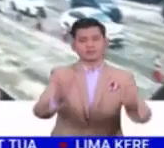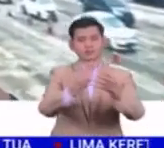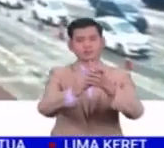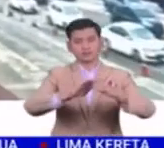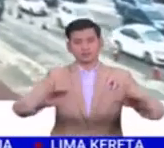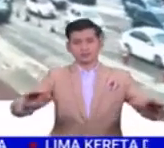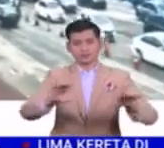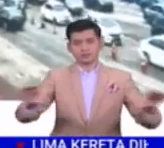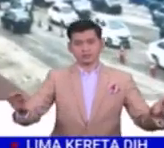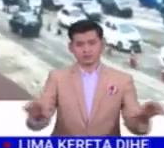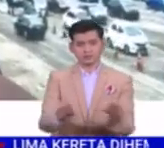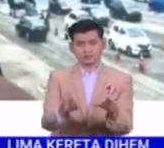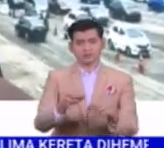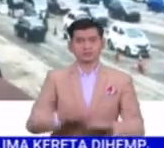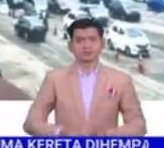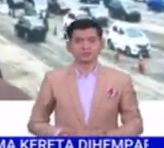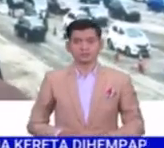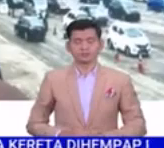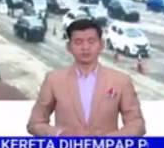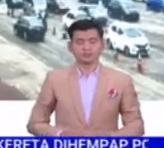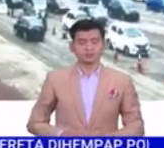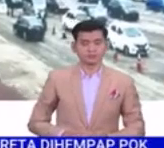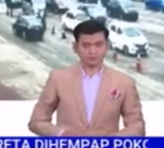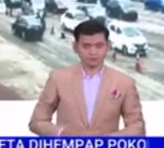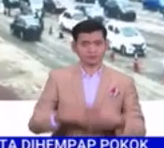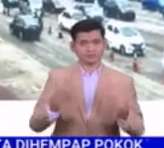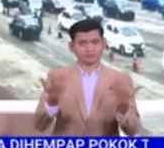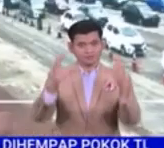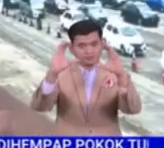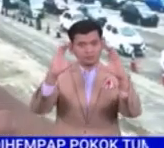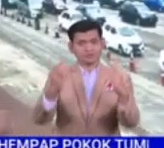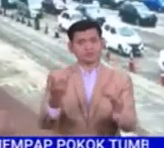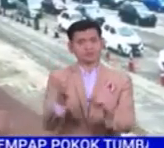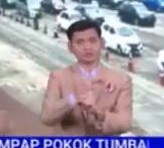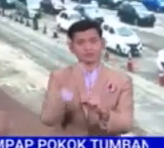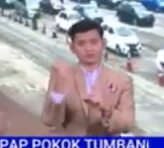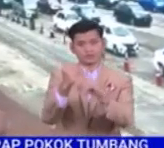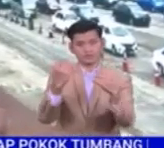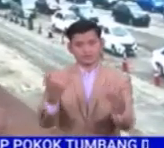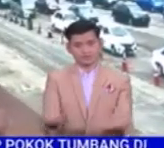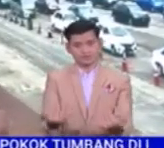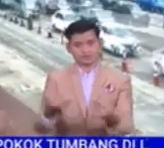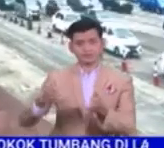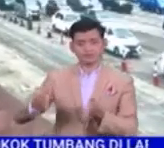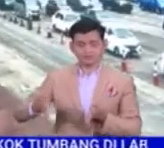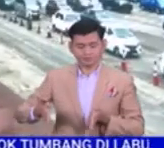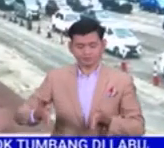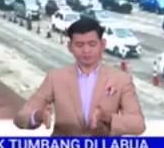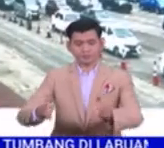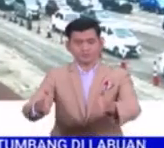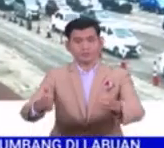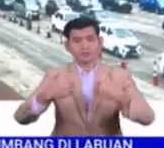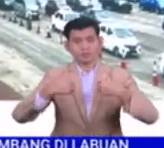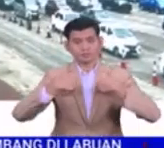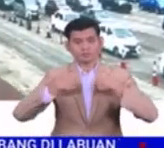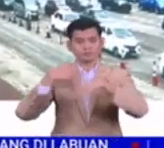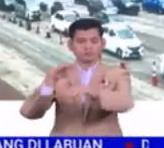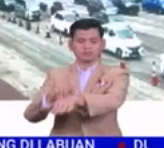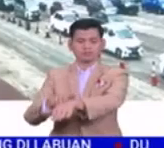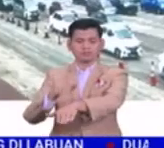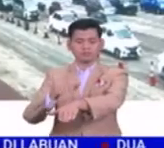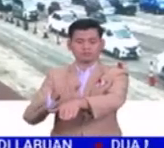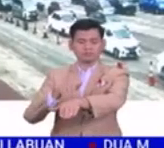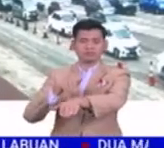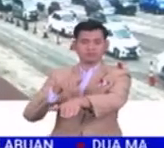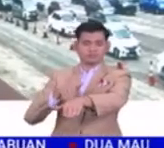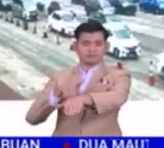dibuat, jadi kita dapati bahawa keadaan tren terkini, keadaan trafik ini telah menunjukkan peningkatan yang